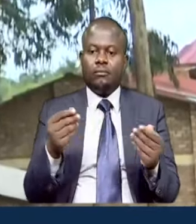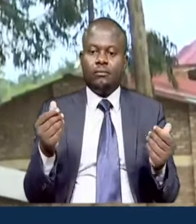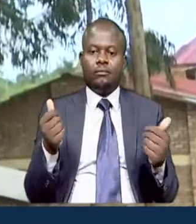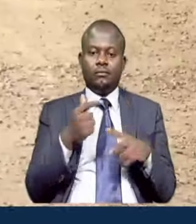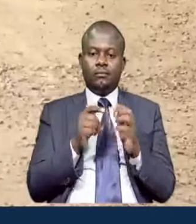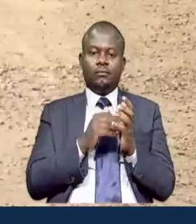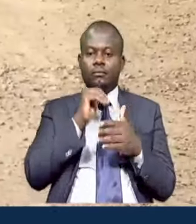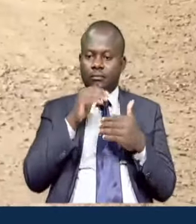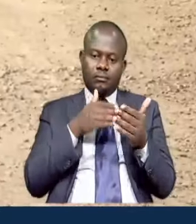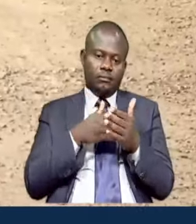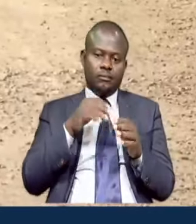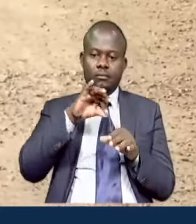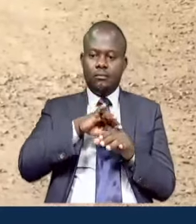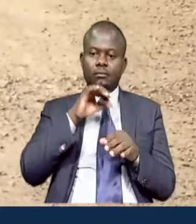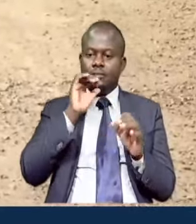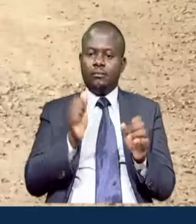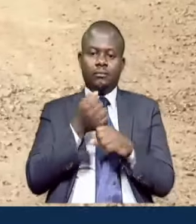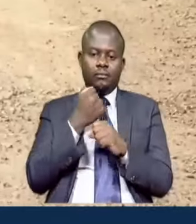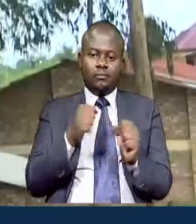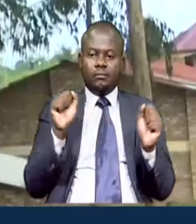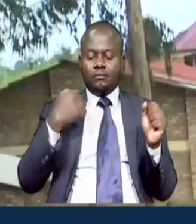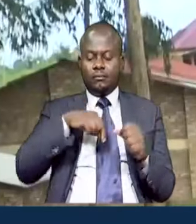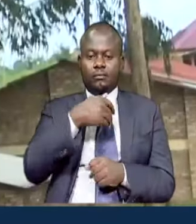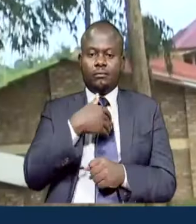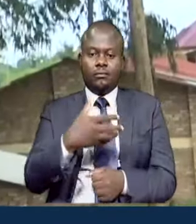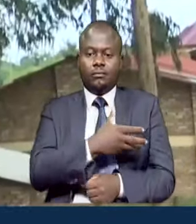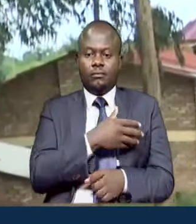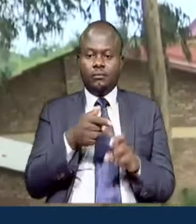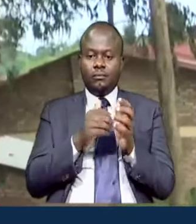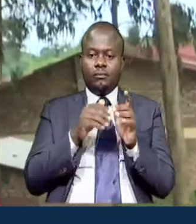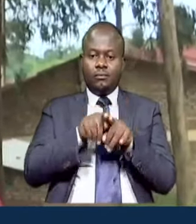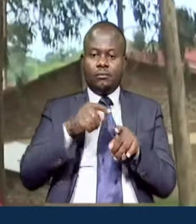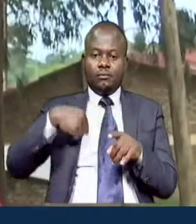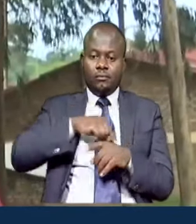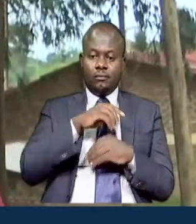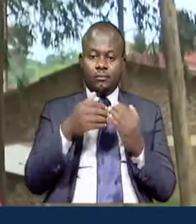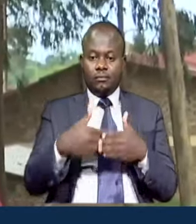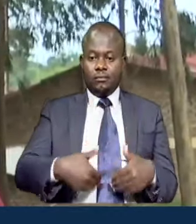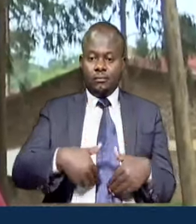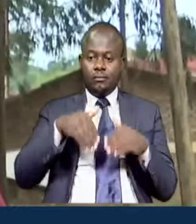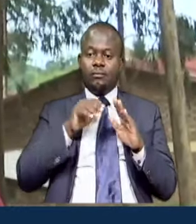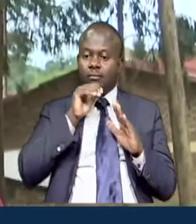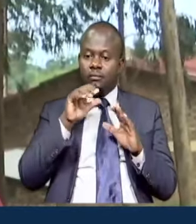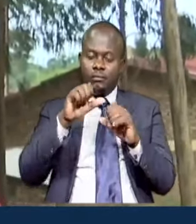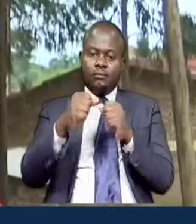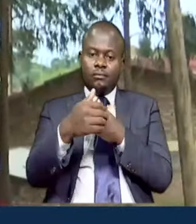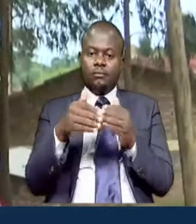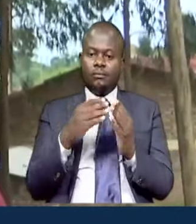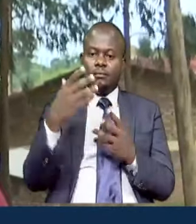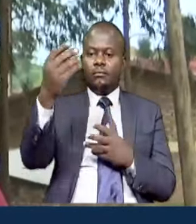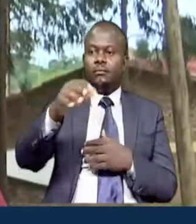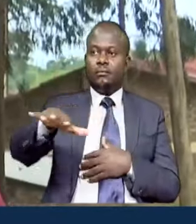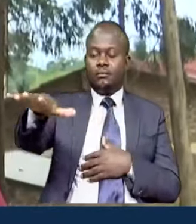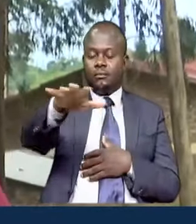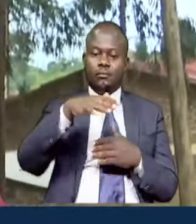wabimbuga imbogamizi y'amatora ibyo ntibibaho n'ibindashoboka dufite imbaraga nanjye ndacyari mutoya ntago twatumwe tutafate amasaro nk'uko tuyajyane kuri site y'itora